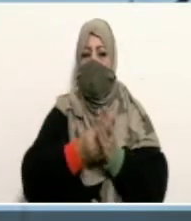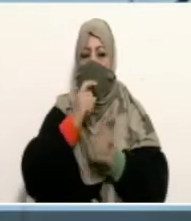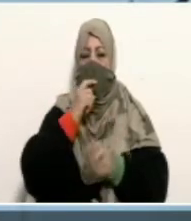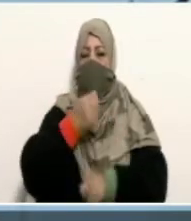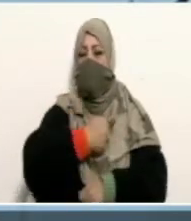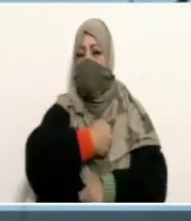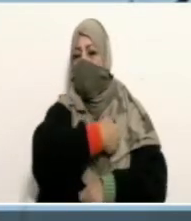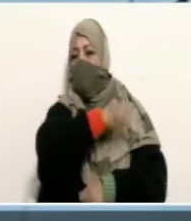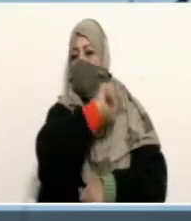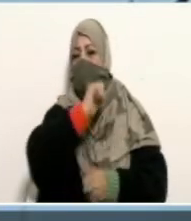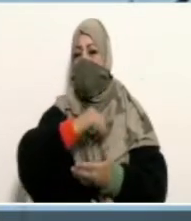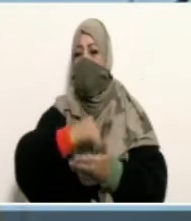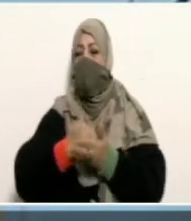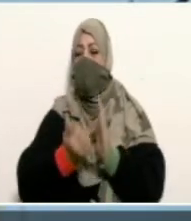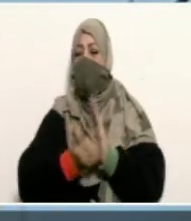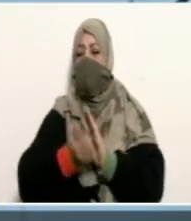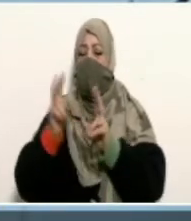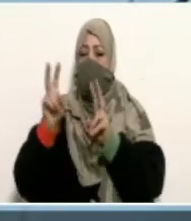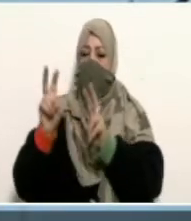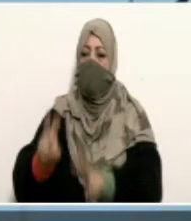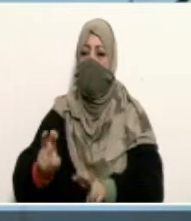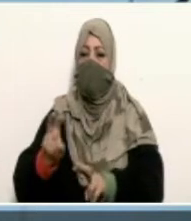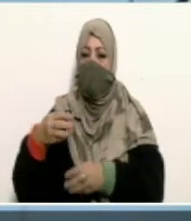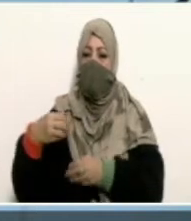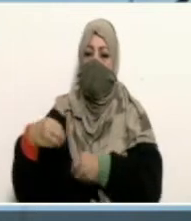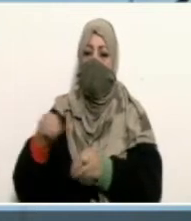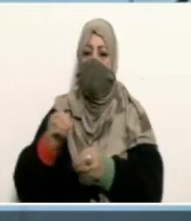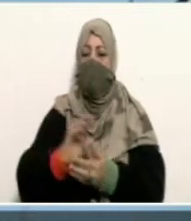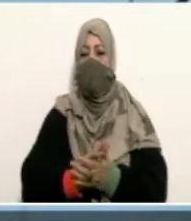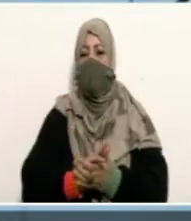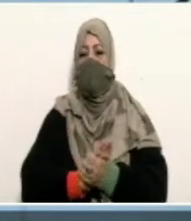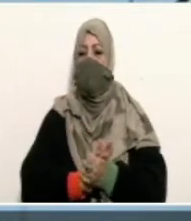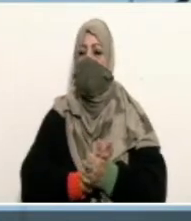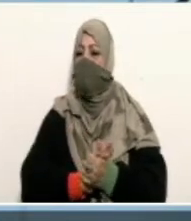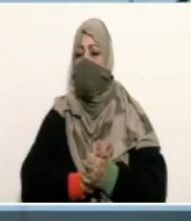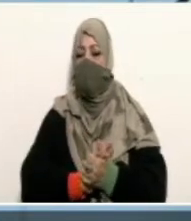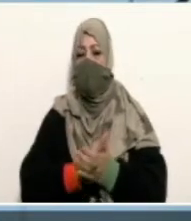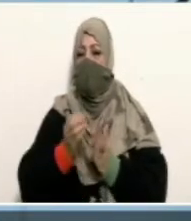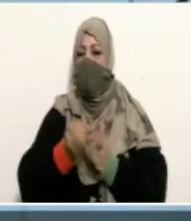يتصرف فيه. قولوا هذا التصرف فيه طبعا هو غير الجائز، وهذا يعني هذا